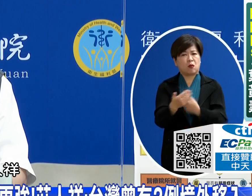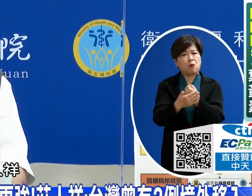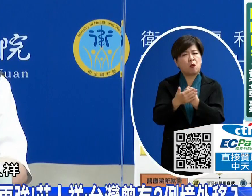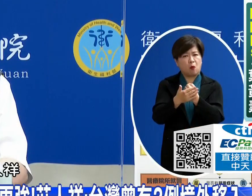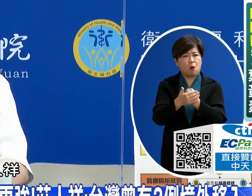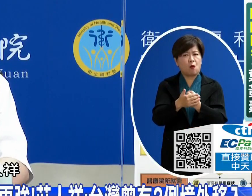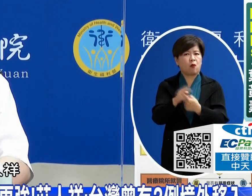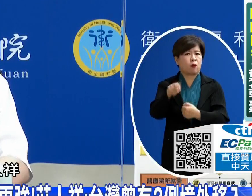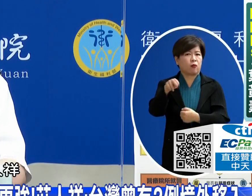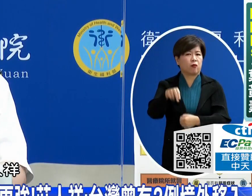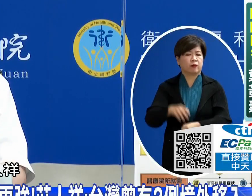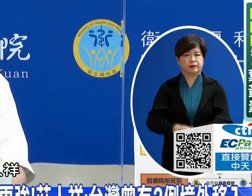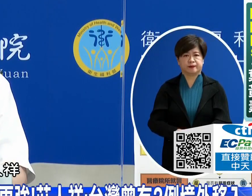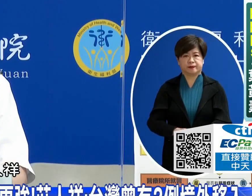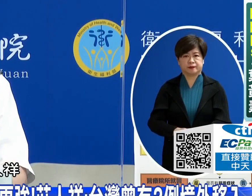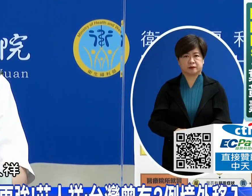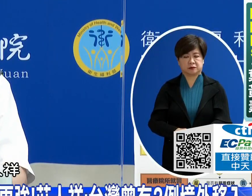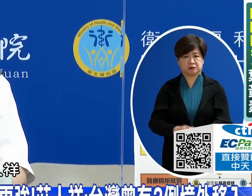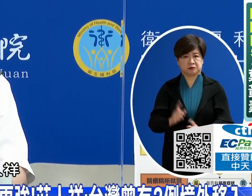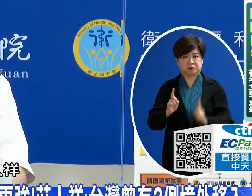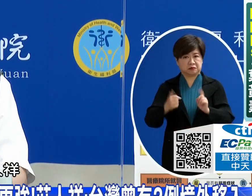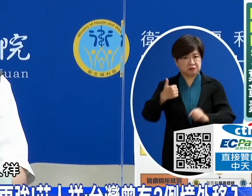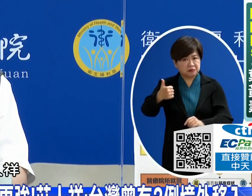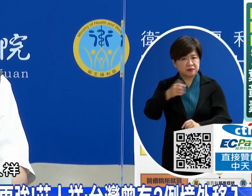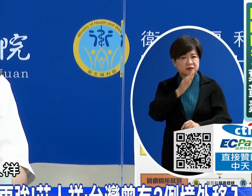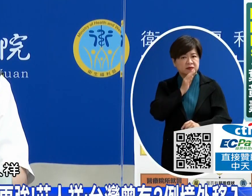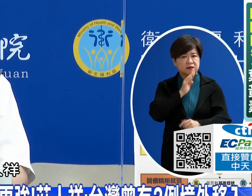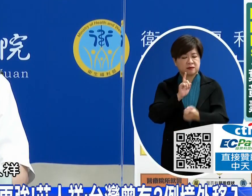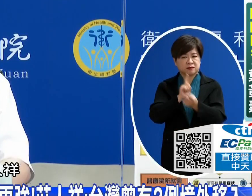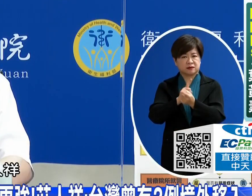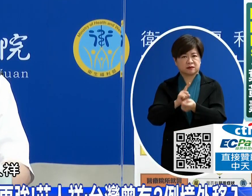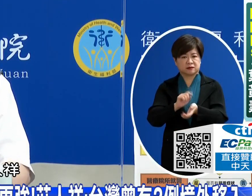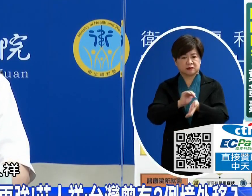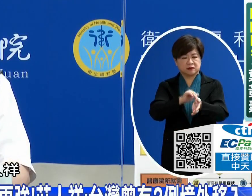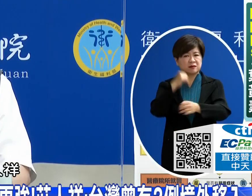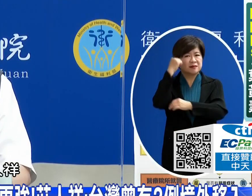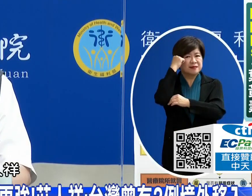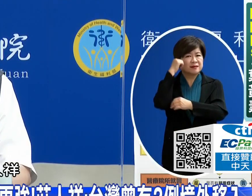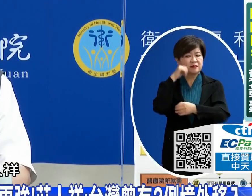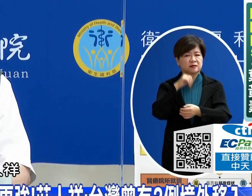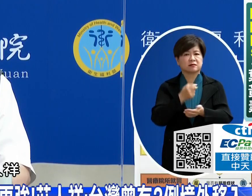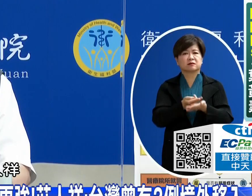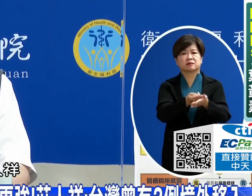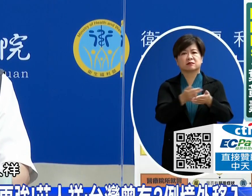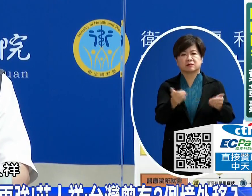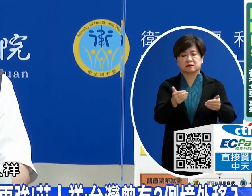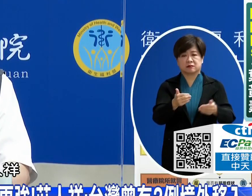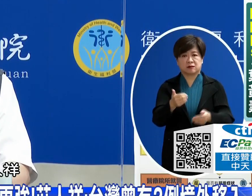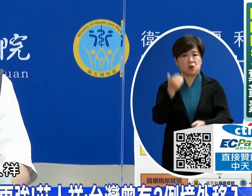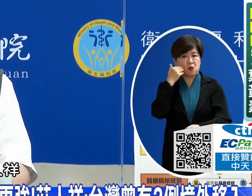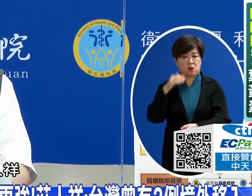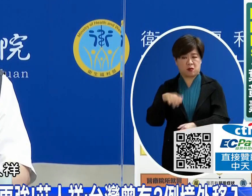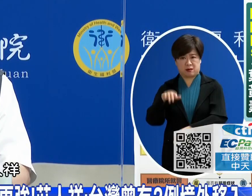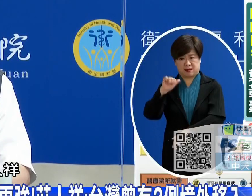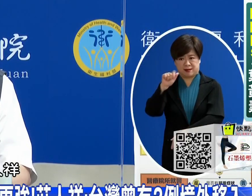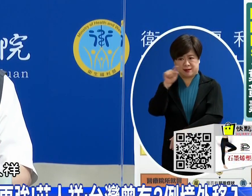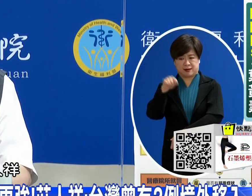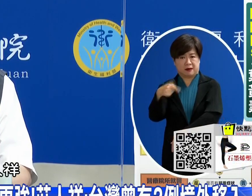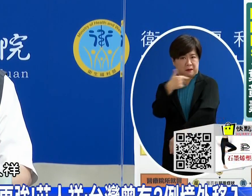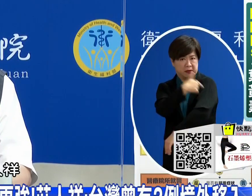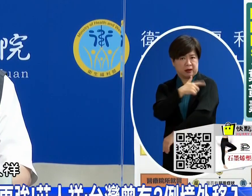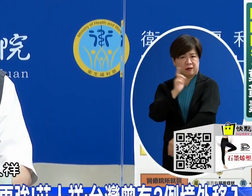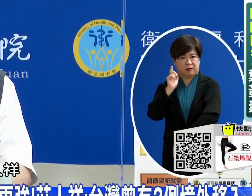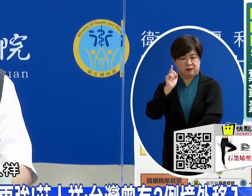护的作用。那比较好的部分就是针对它的住院的保护力了啊，比如说 A 例啊，它在一剂啊，对